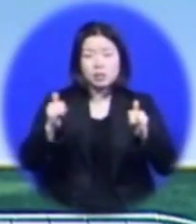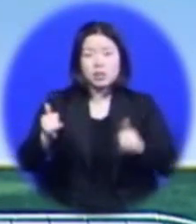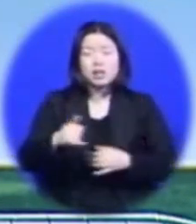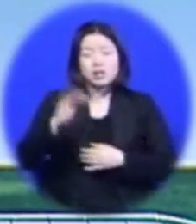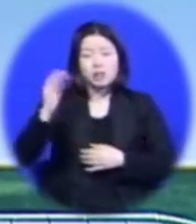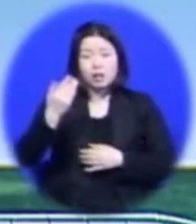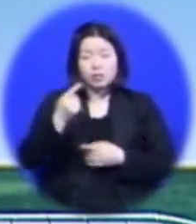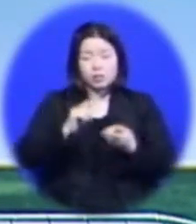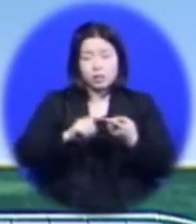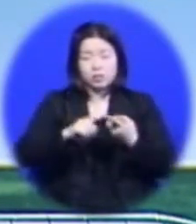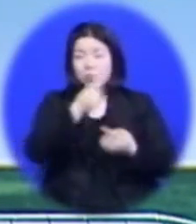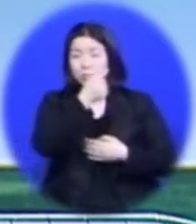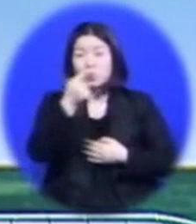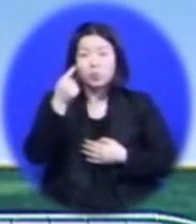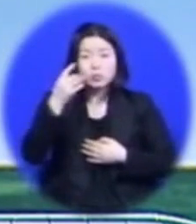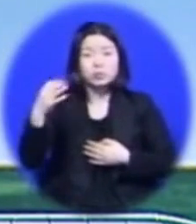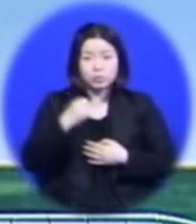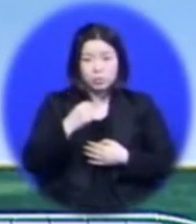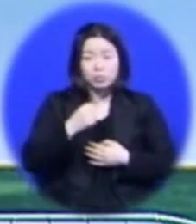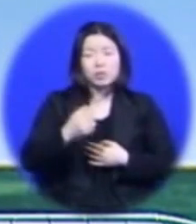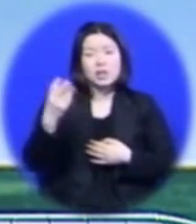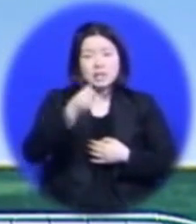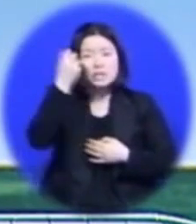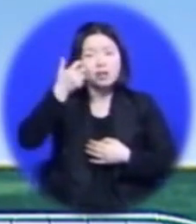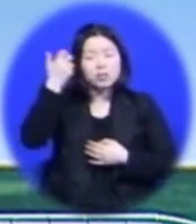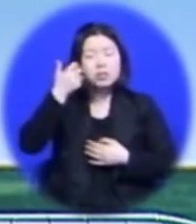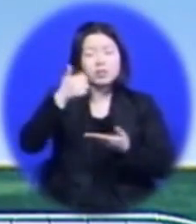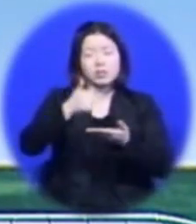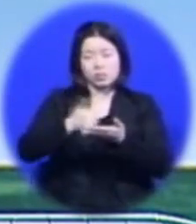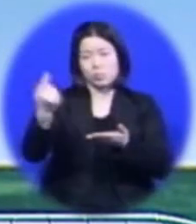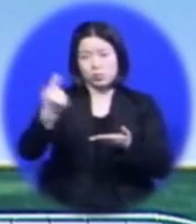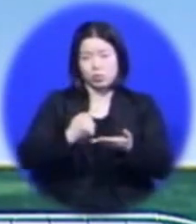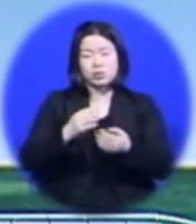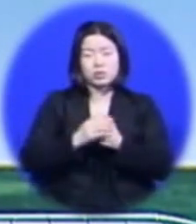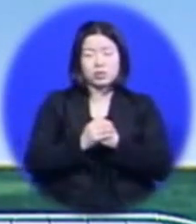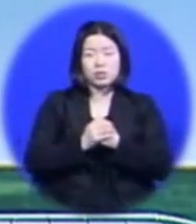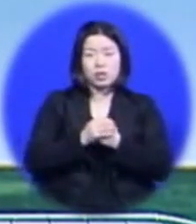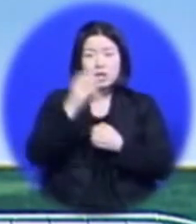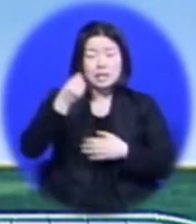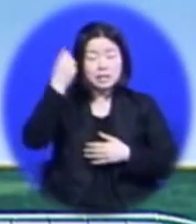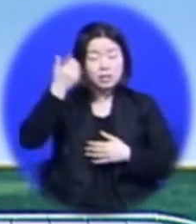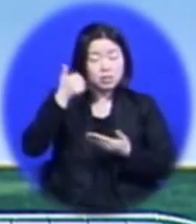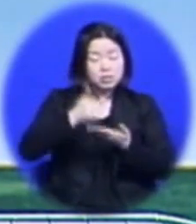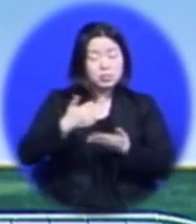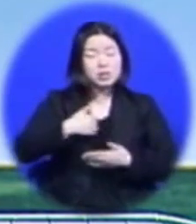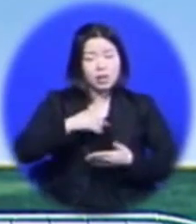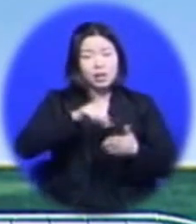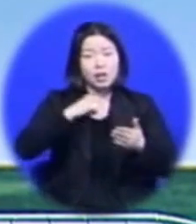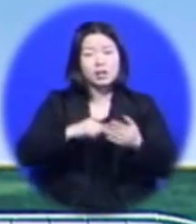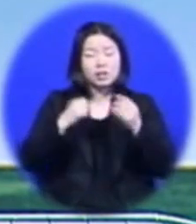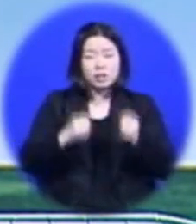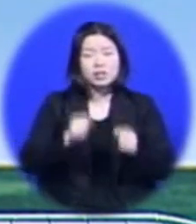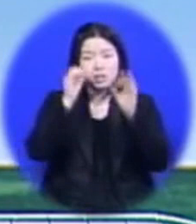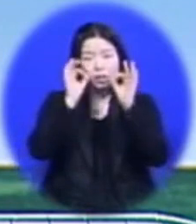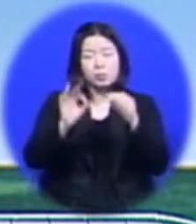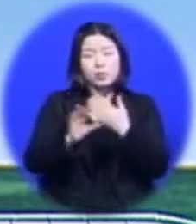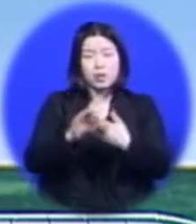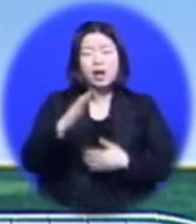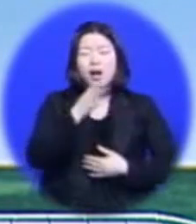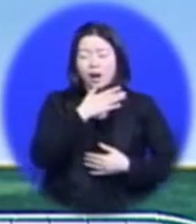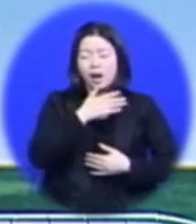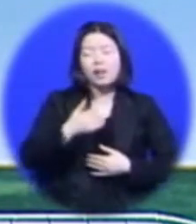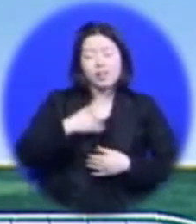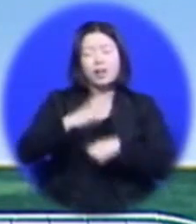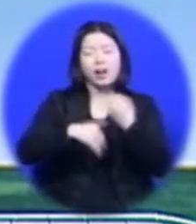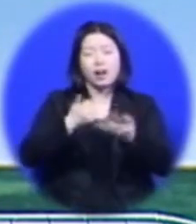보증으로 하나님이 우리에게 성령을 주셨어요. 성령이 내 안에 계신 거 보면 아, 내가 하나님의 나라 백성이구나 하는